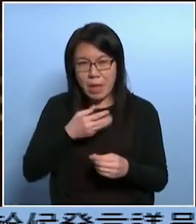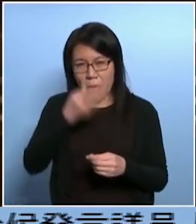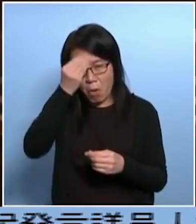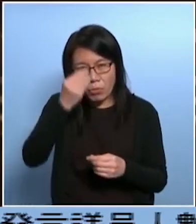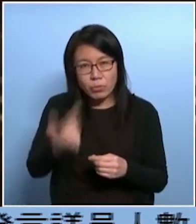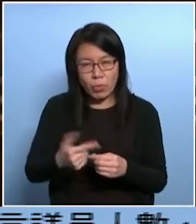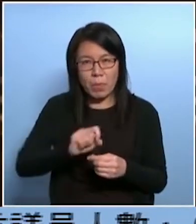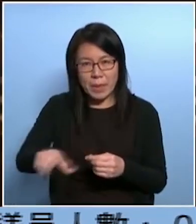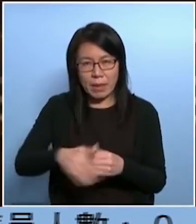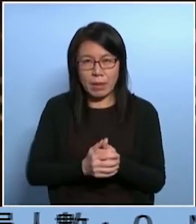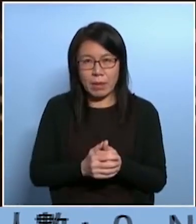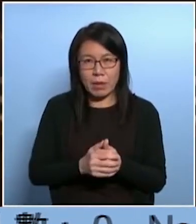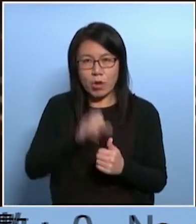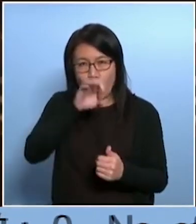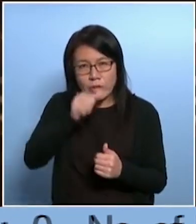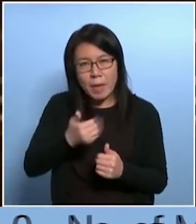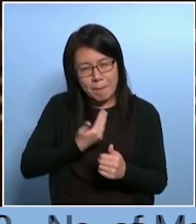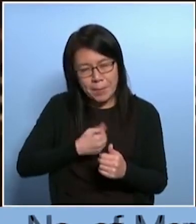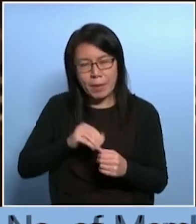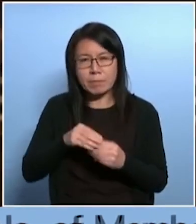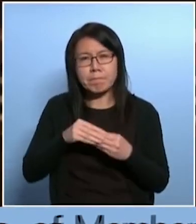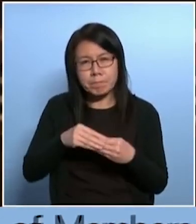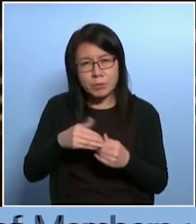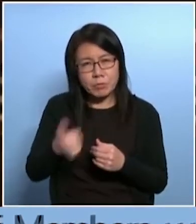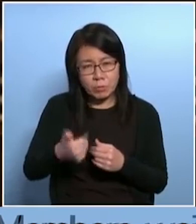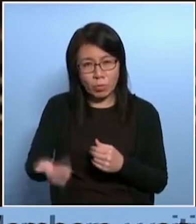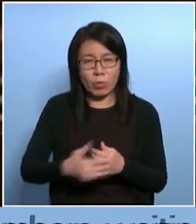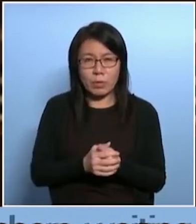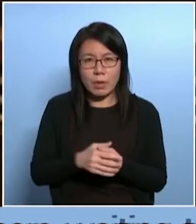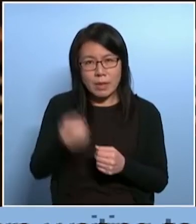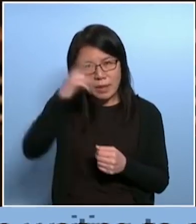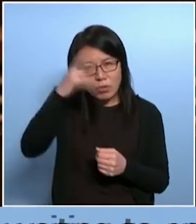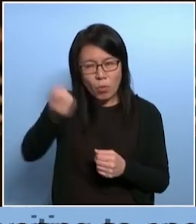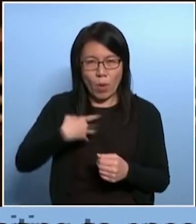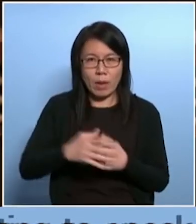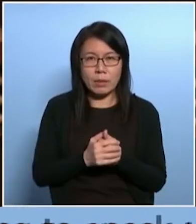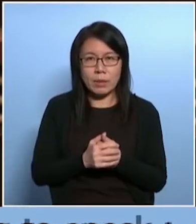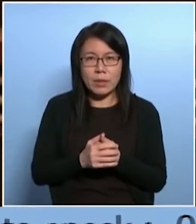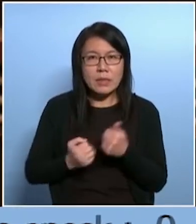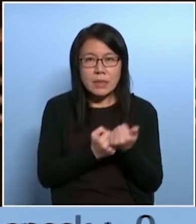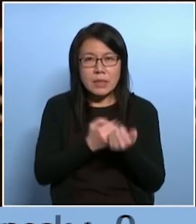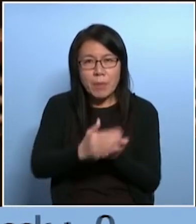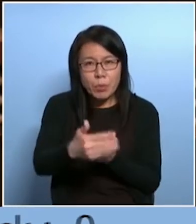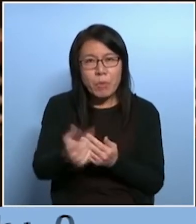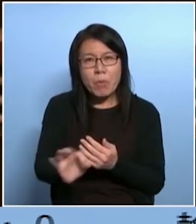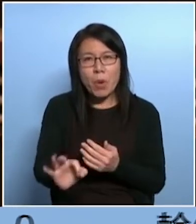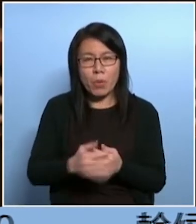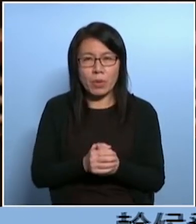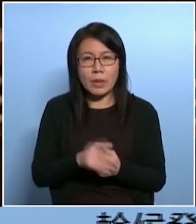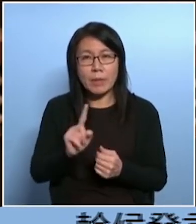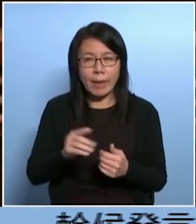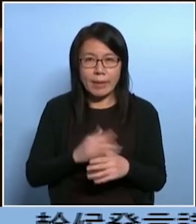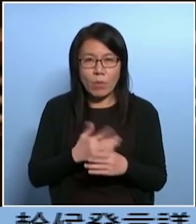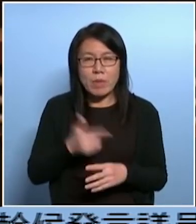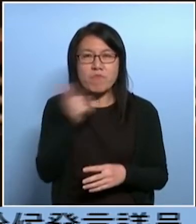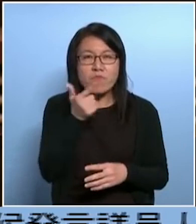比你的口德是好得很多。你成日話我哋唔支持呢一個撥款係點解？因為我哋